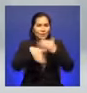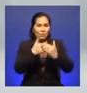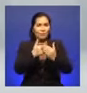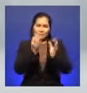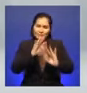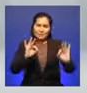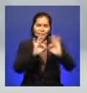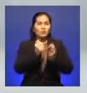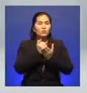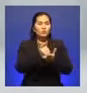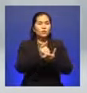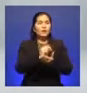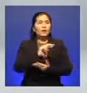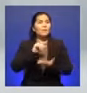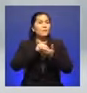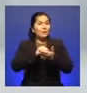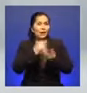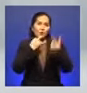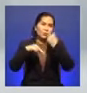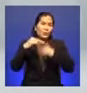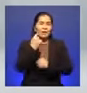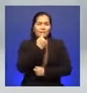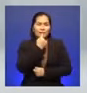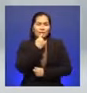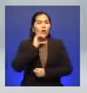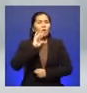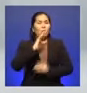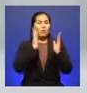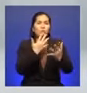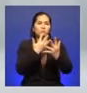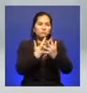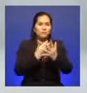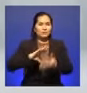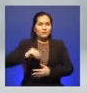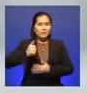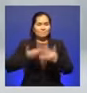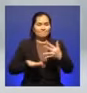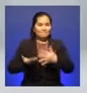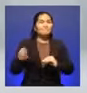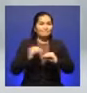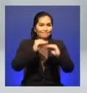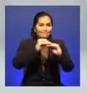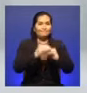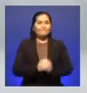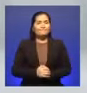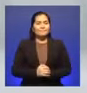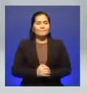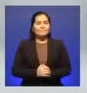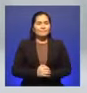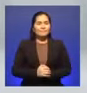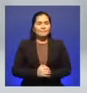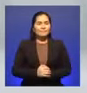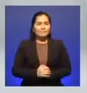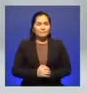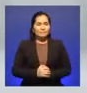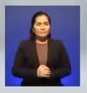บบริการด้านทันตะสุขภาพในเรือนจำนะคะดียิ่งขึ้นแล้วก็การทำไปมากกว่า